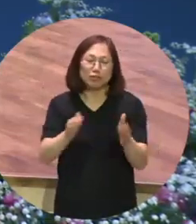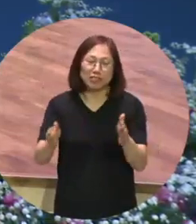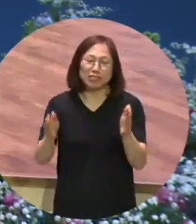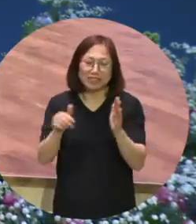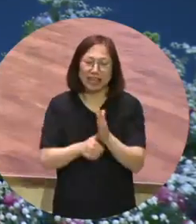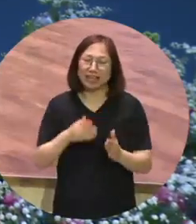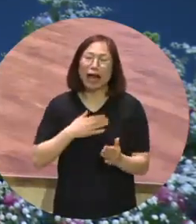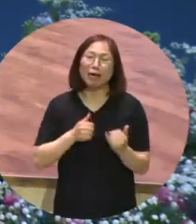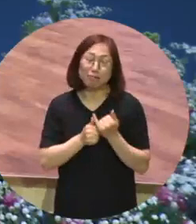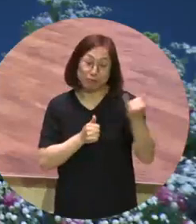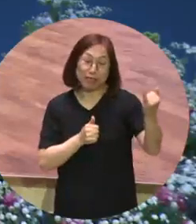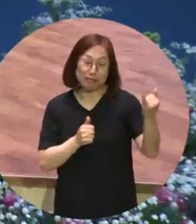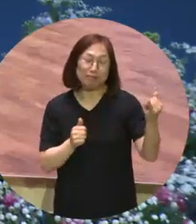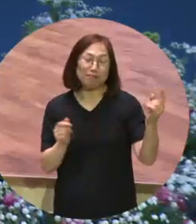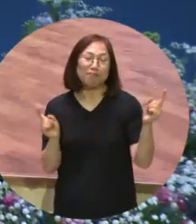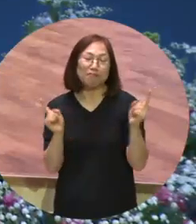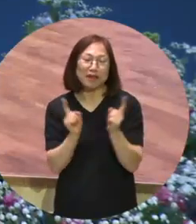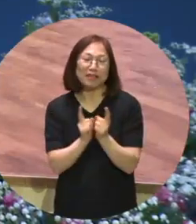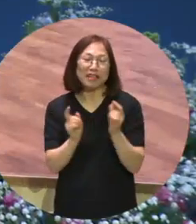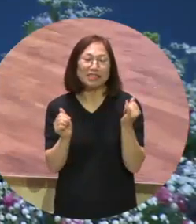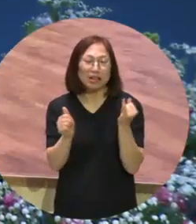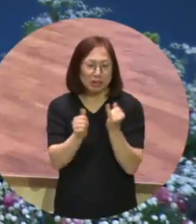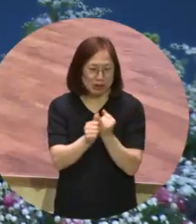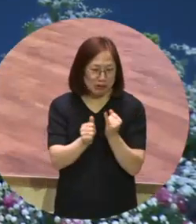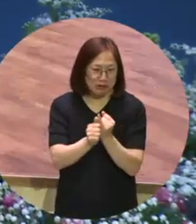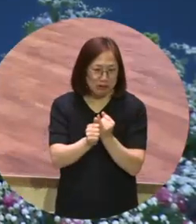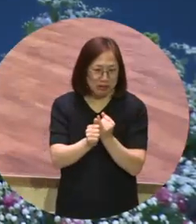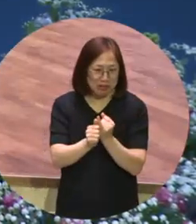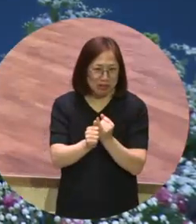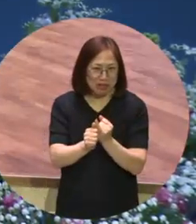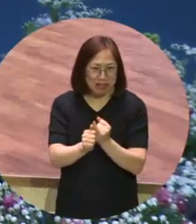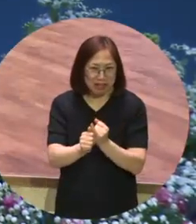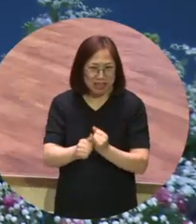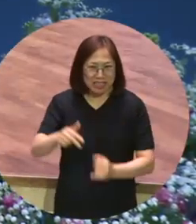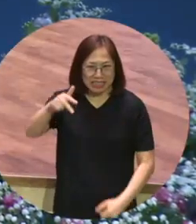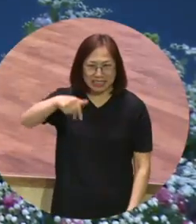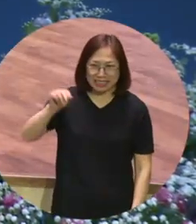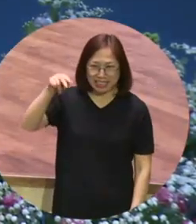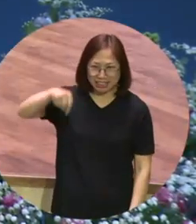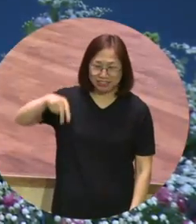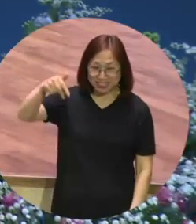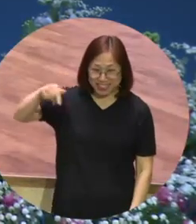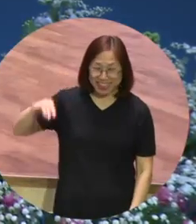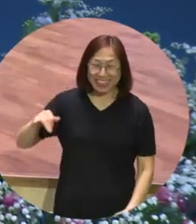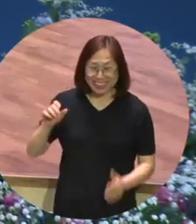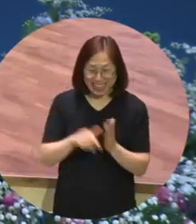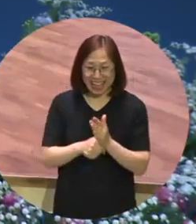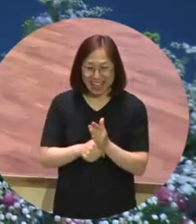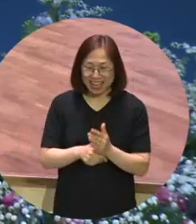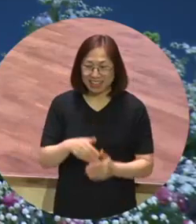대학 입학 치는데 내가 밖에 학부형처럼 서 있었다니까 비 오는 날 친구들이서.